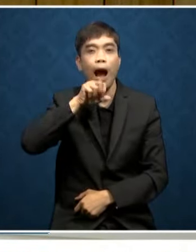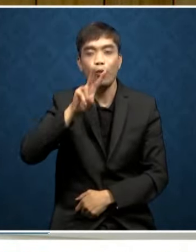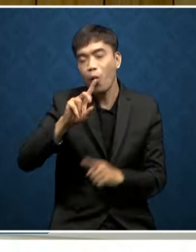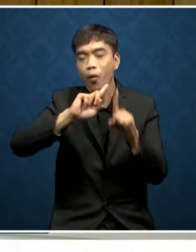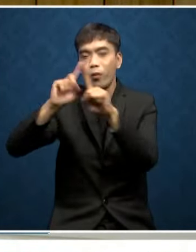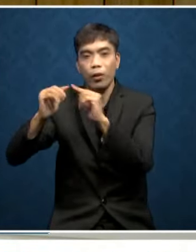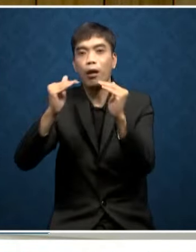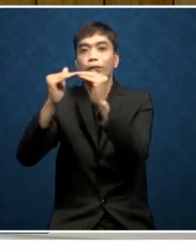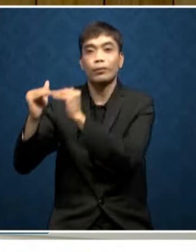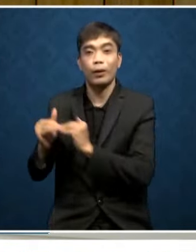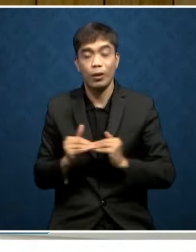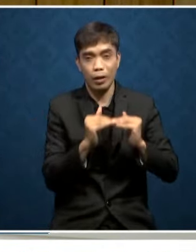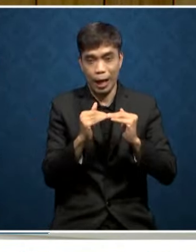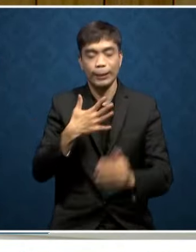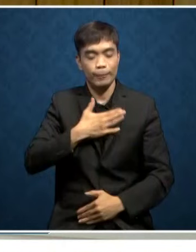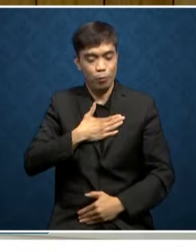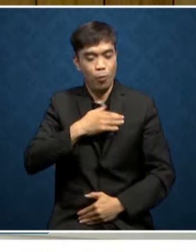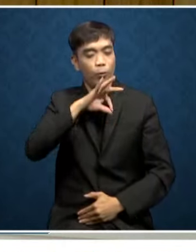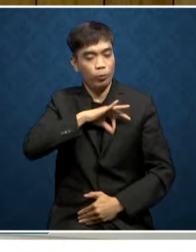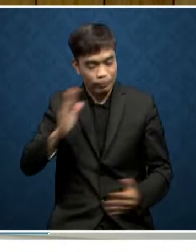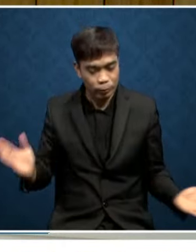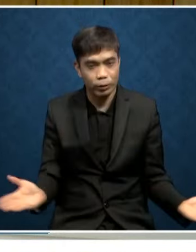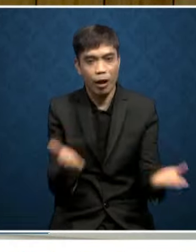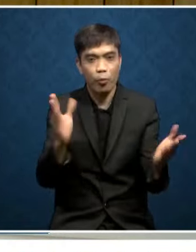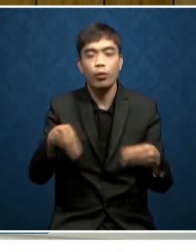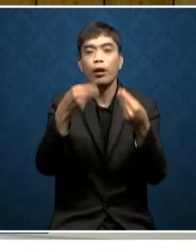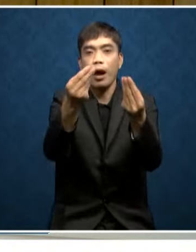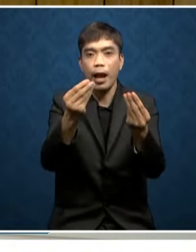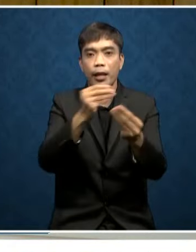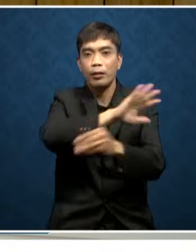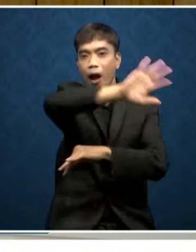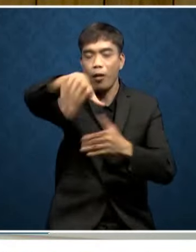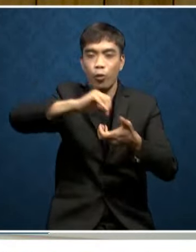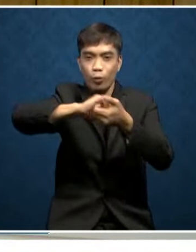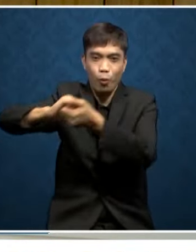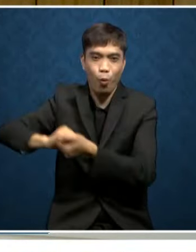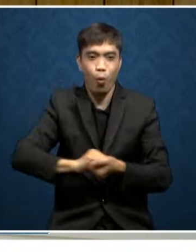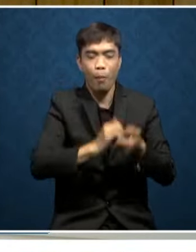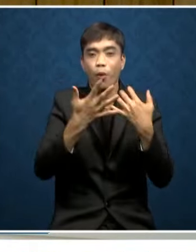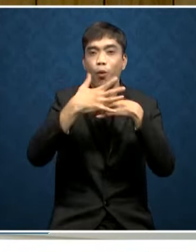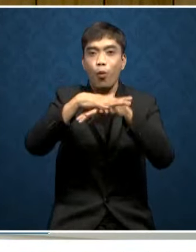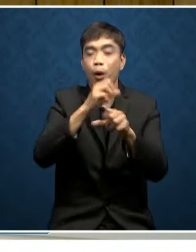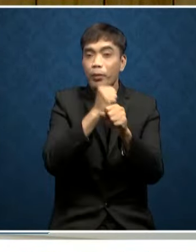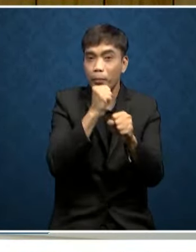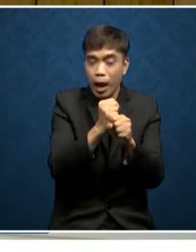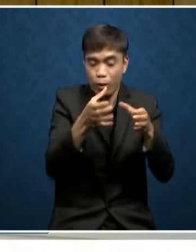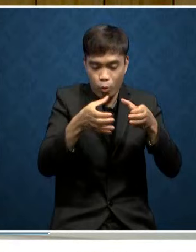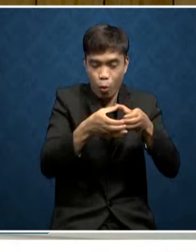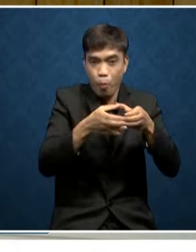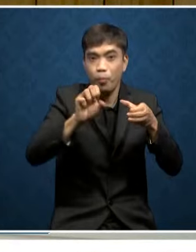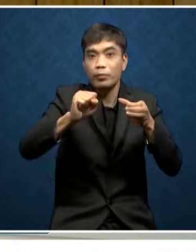นับสนุนให้สมาชิกวุฒิสภาได้มีส่วนร่วมในการทำหน้าที่ประธานคณะกรรมาธิการสามั